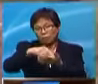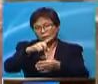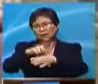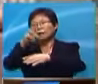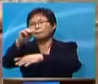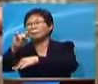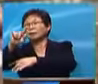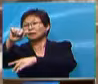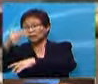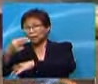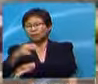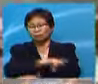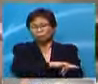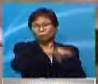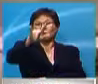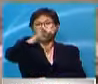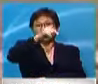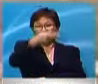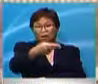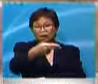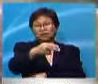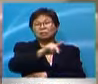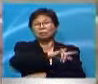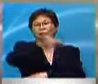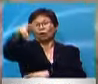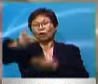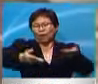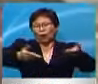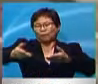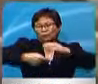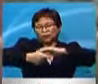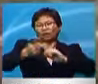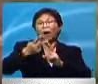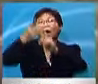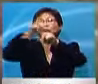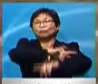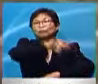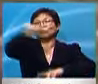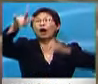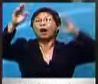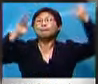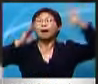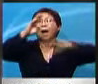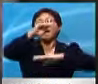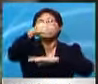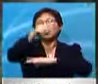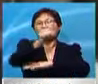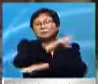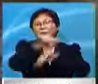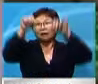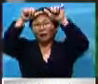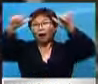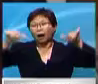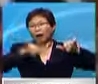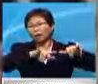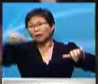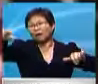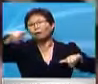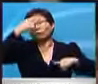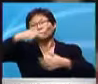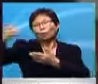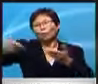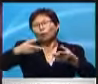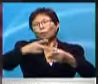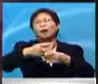Madinah mengenai penerbangan th akan menggunakan perkhidmatan sewa khas penerbangan mal dan Saudi Arabian Airlines untuk